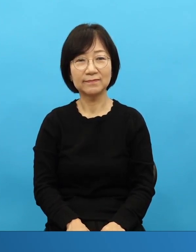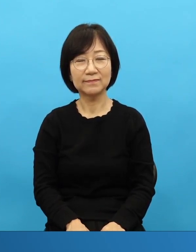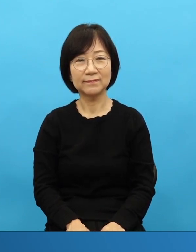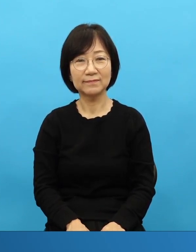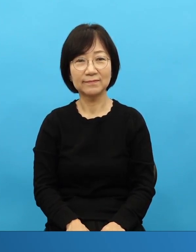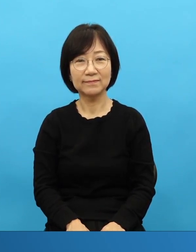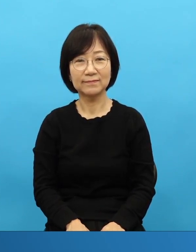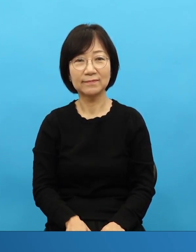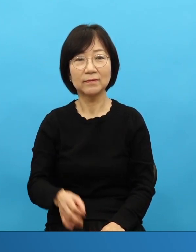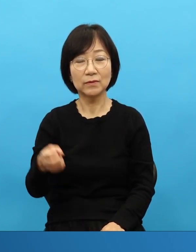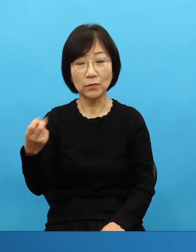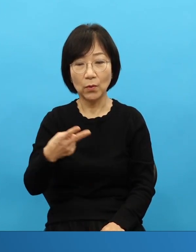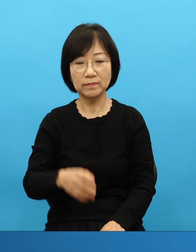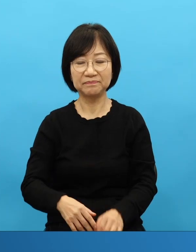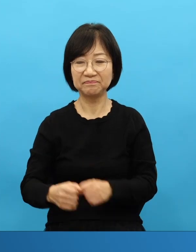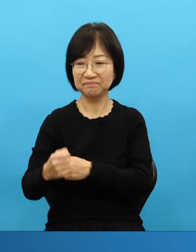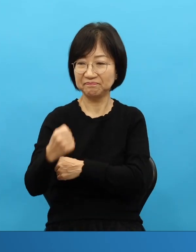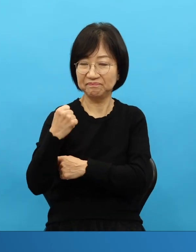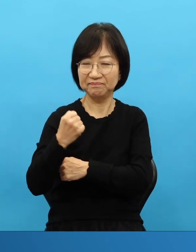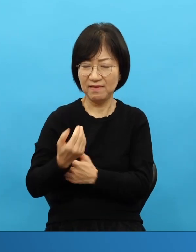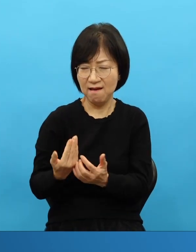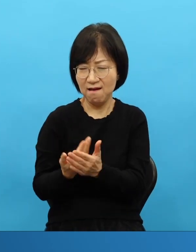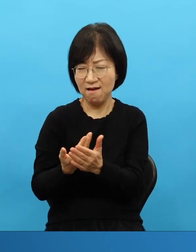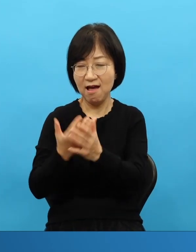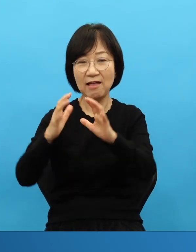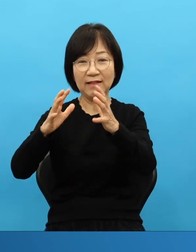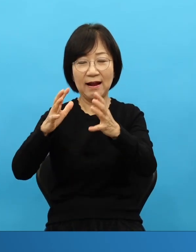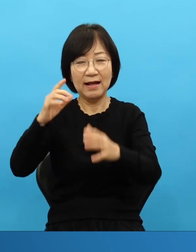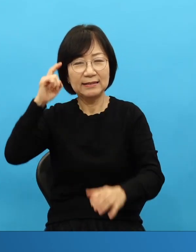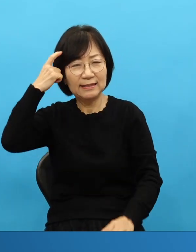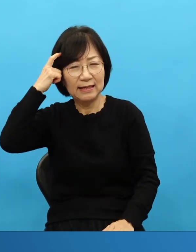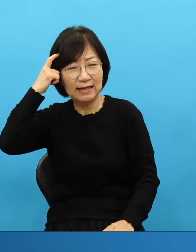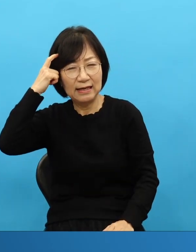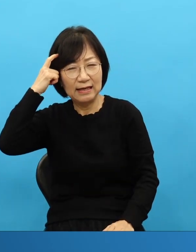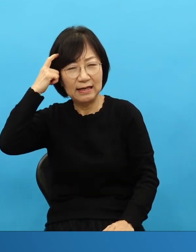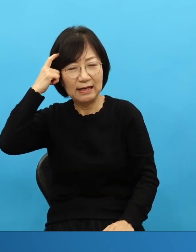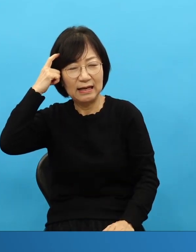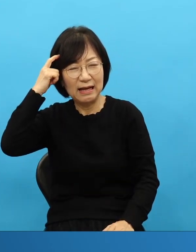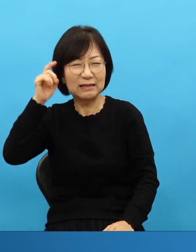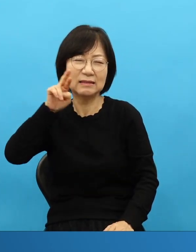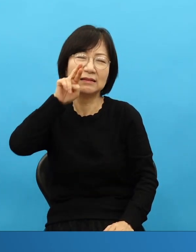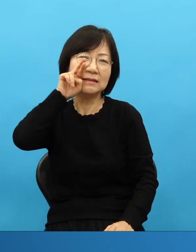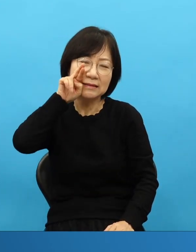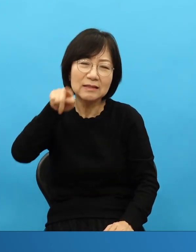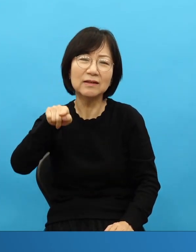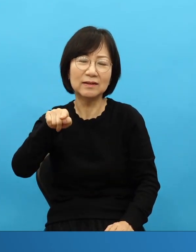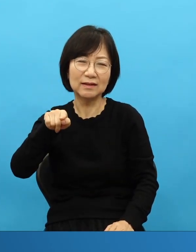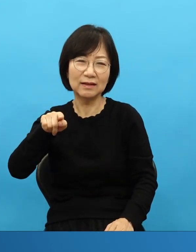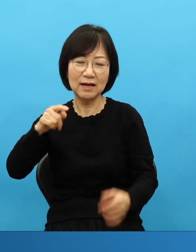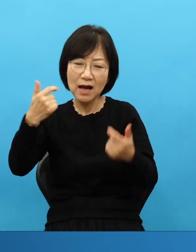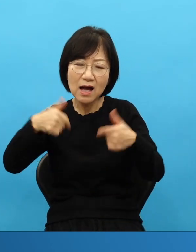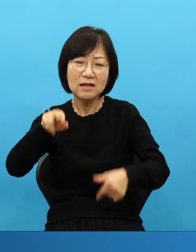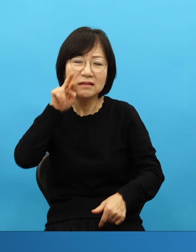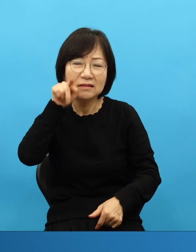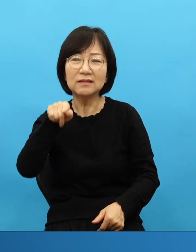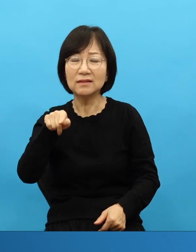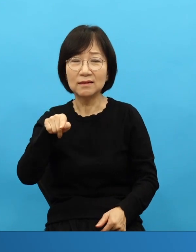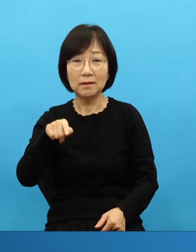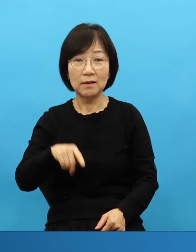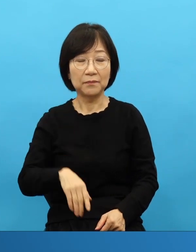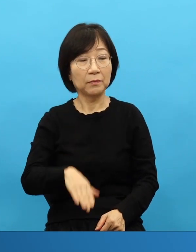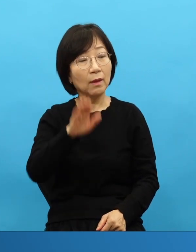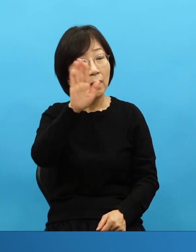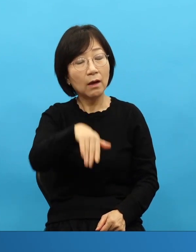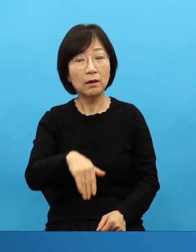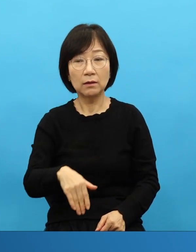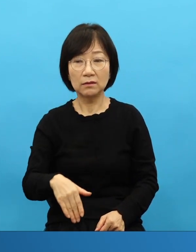강대국에 대한 생각 And the thoughts regarding the powerful nations. 계속 틀리게 합니다. They kept on thinking incorrectly. 왜 우리가 애굽에게